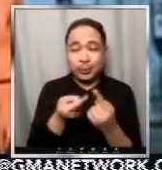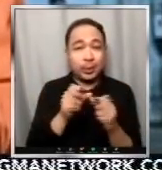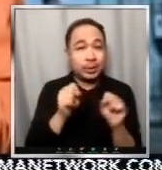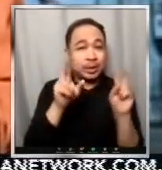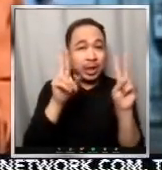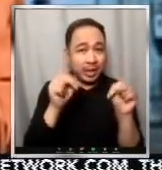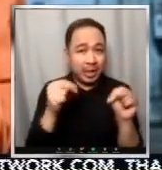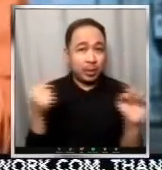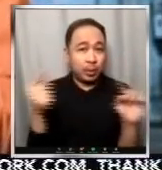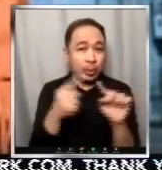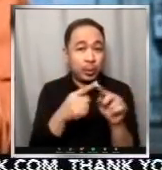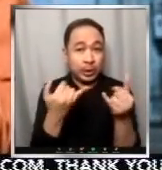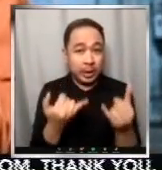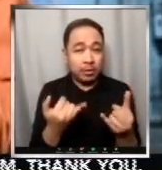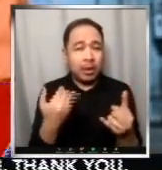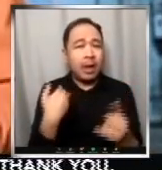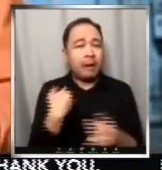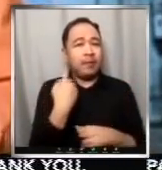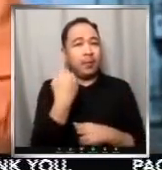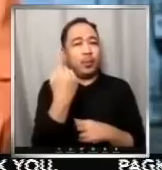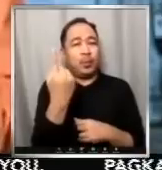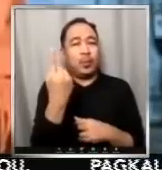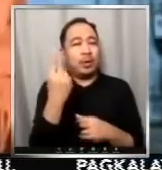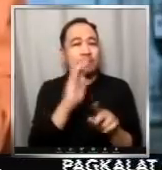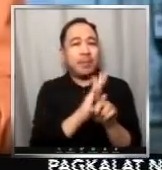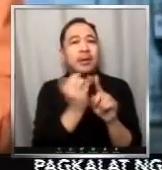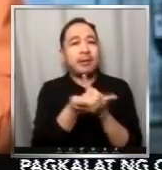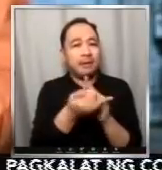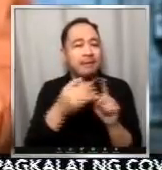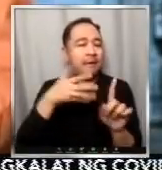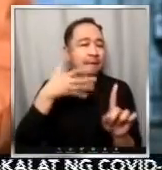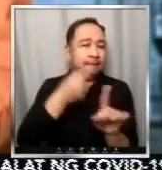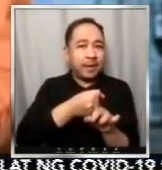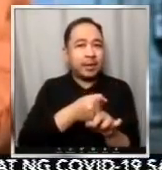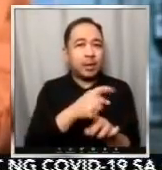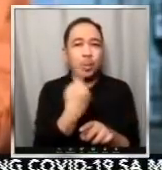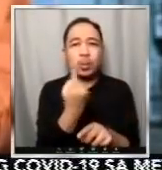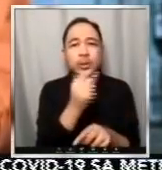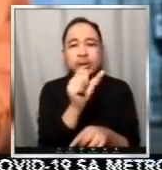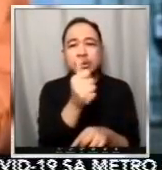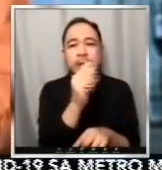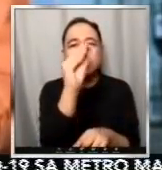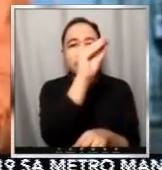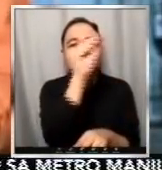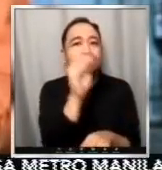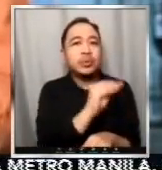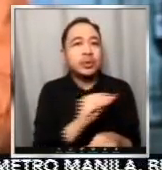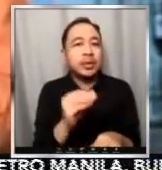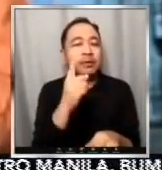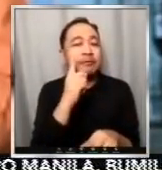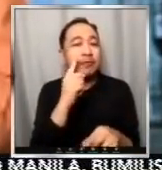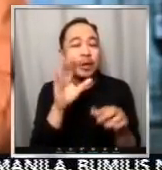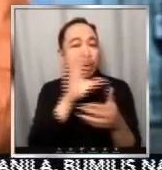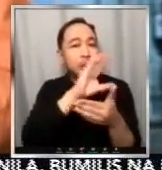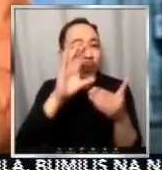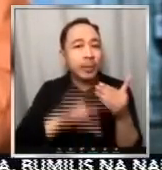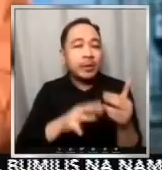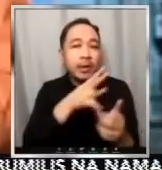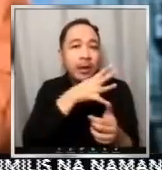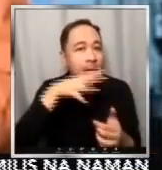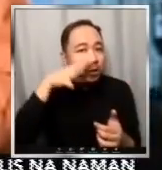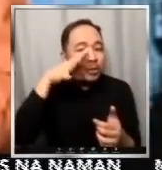barangay lamang sa bayan ng Atok ang apektado at nasa 10% lamang sa agricultural farm ng barangay ang apektado.